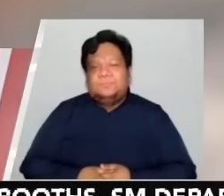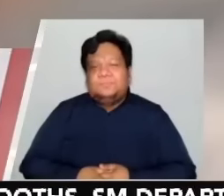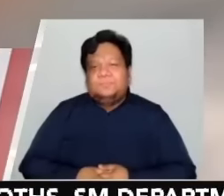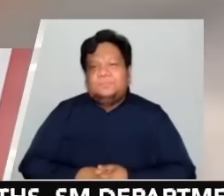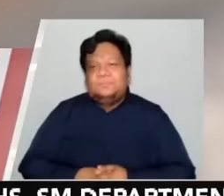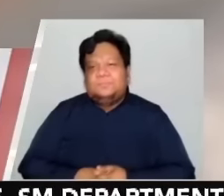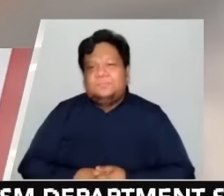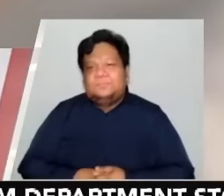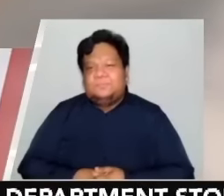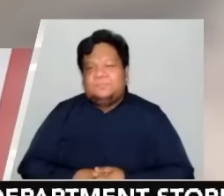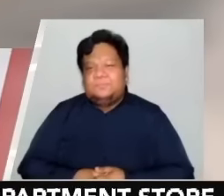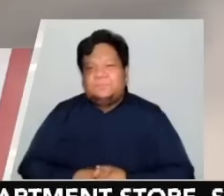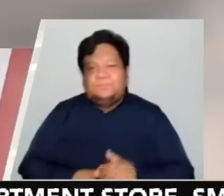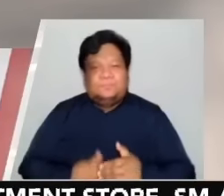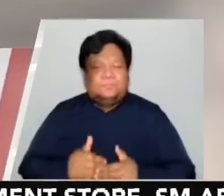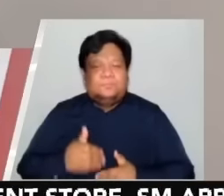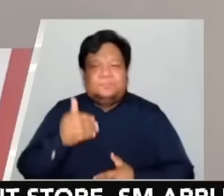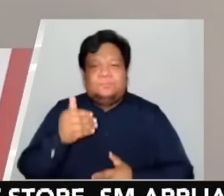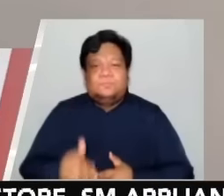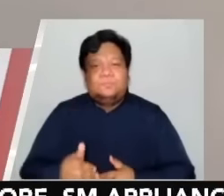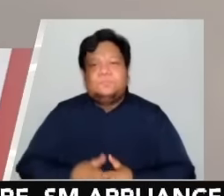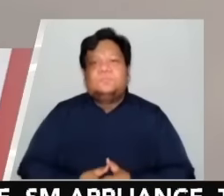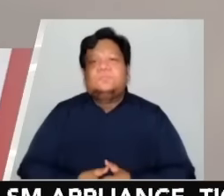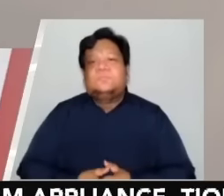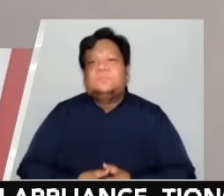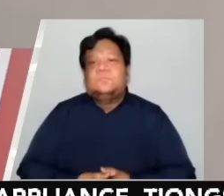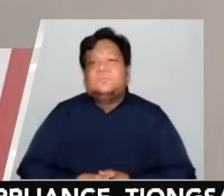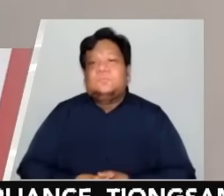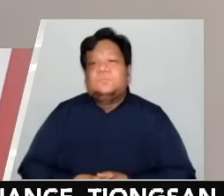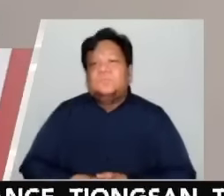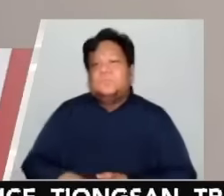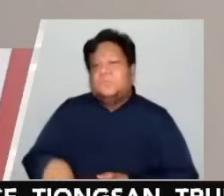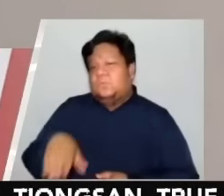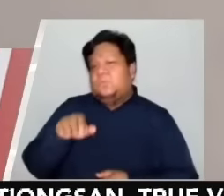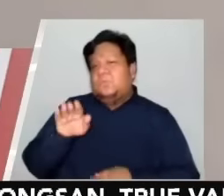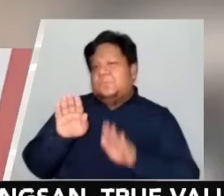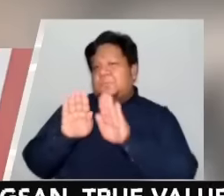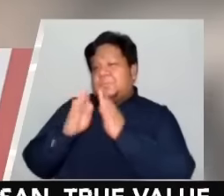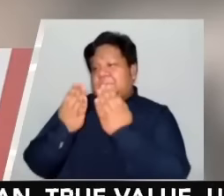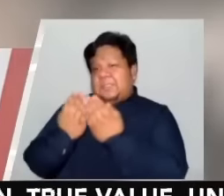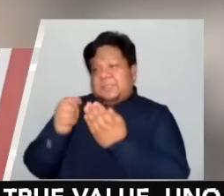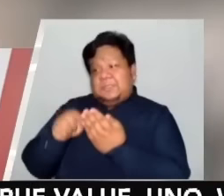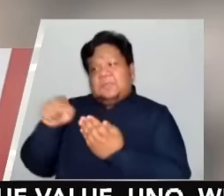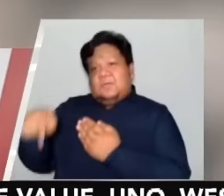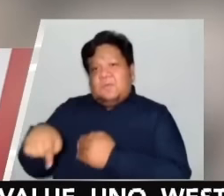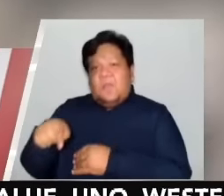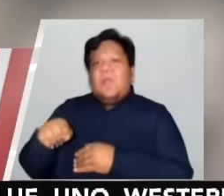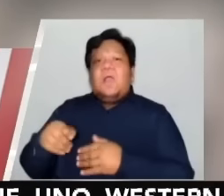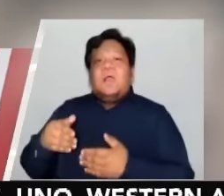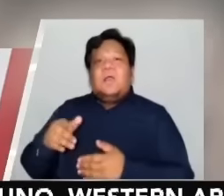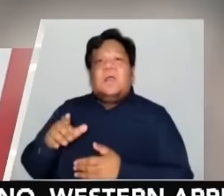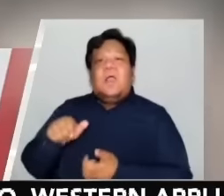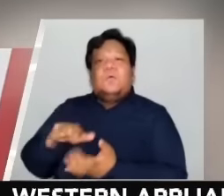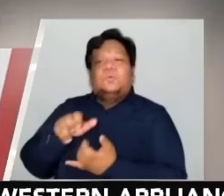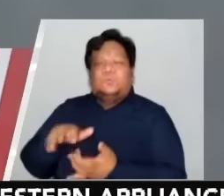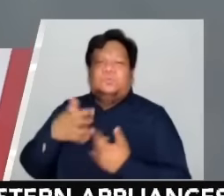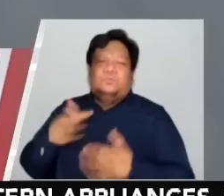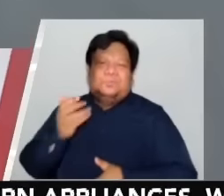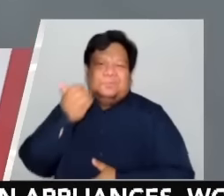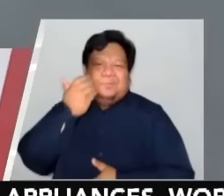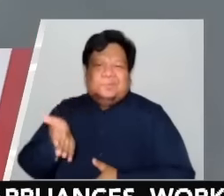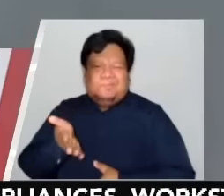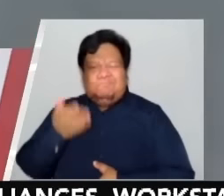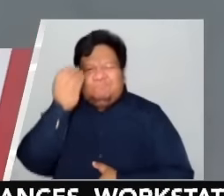Aso ni V ng BTS na si Yontan, pumanaw. Dati nang sinabi ni V na may sakit sa puso